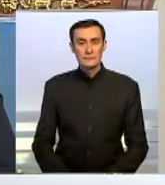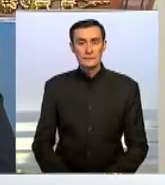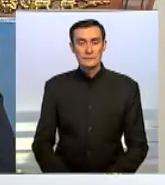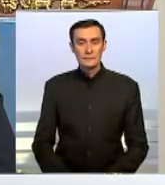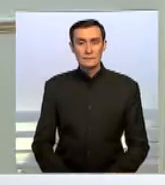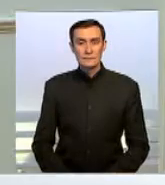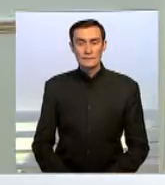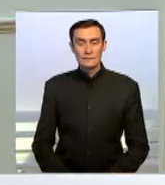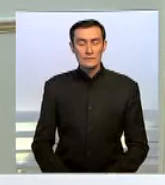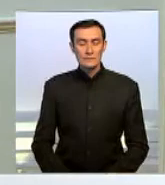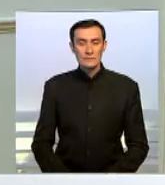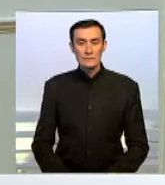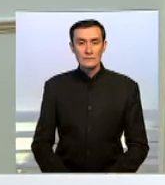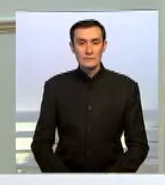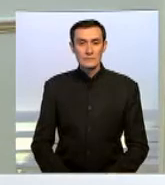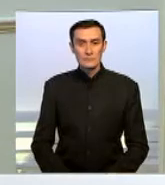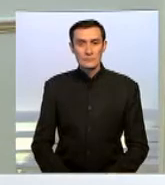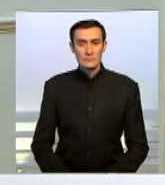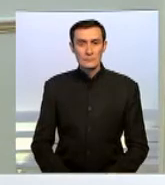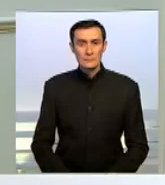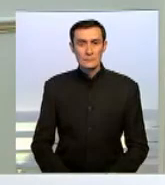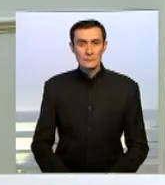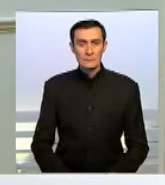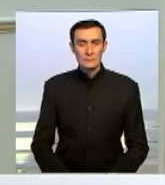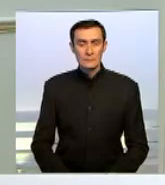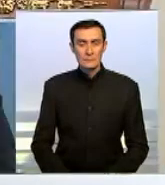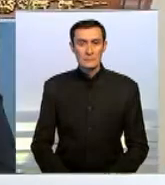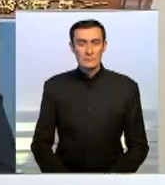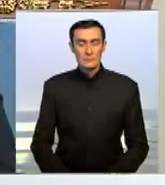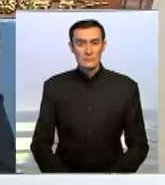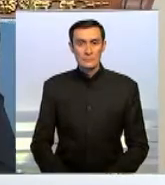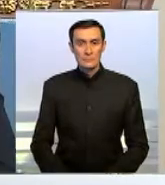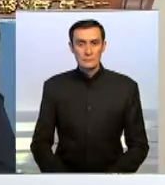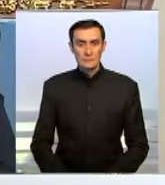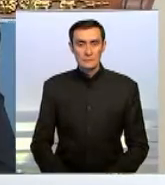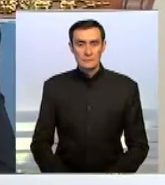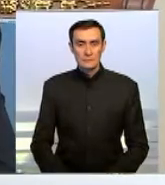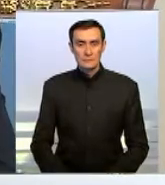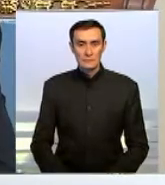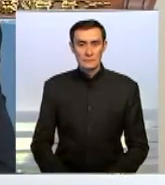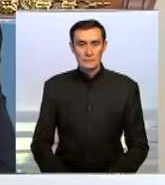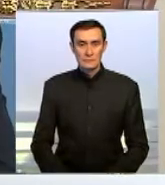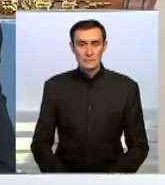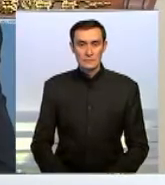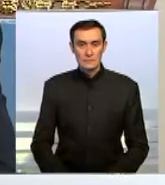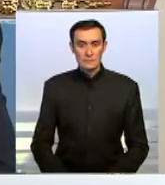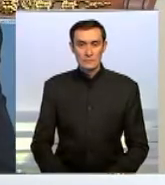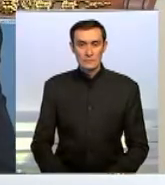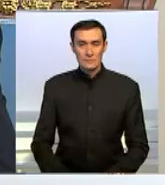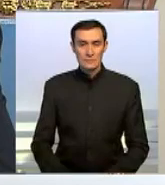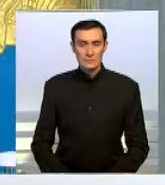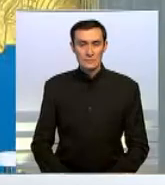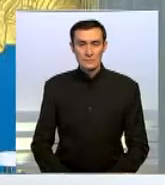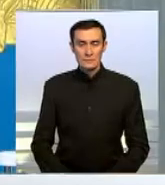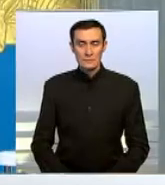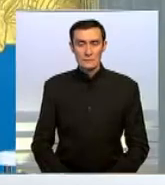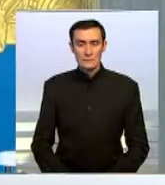Латын әліпбиінің жобасын ресми түрде жариялайтын кез келді. Енді ары